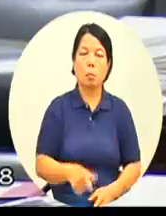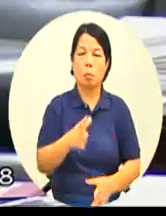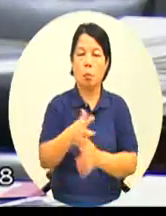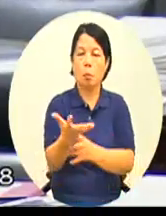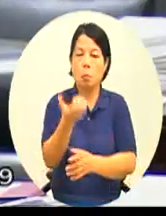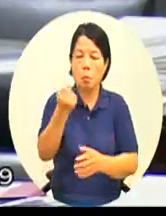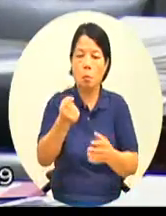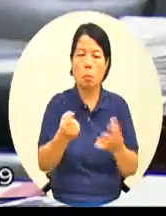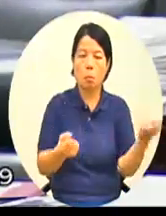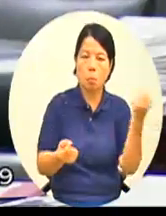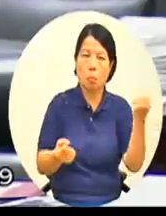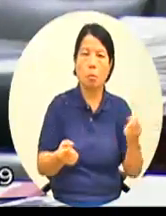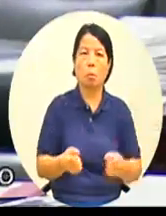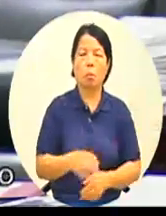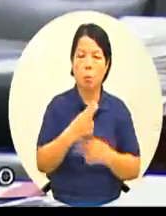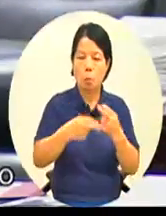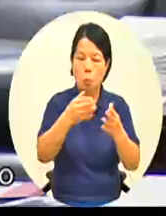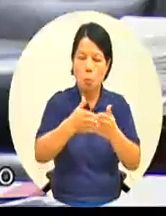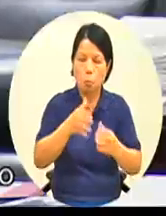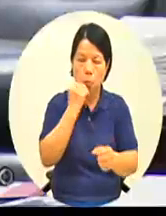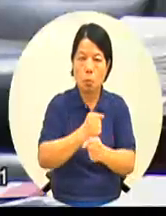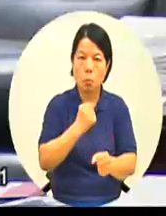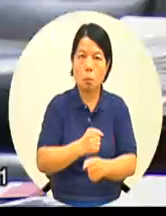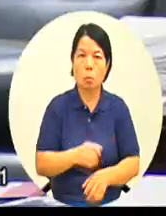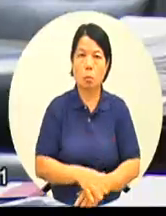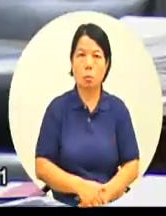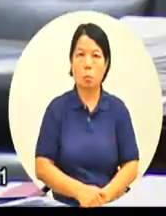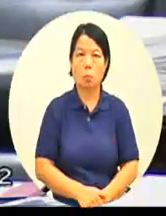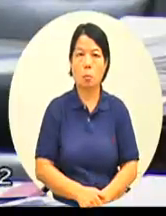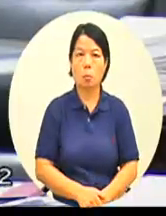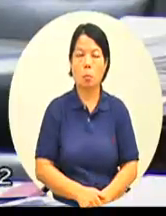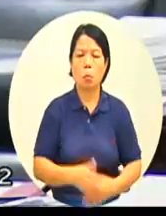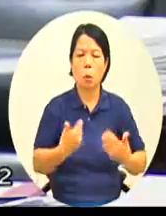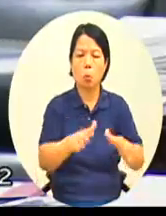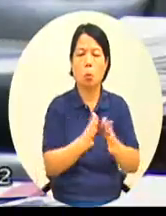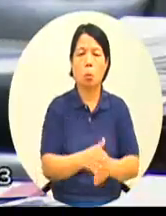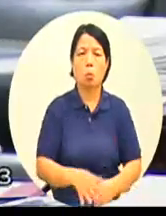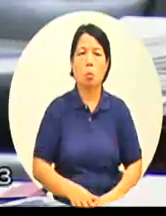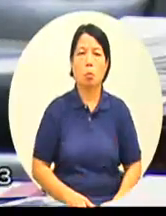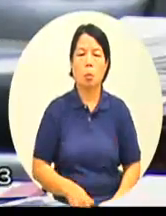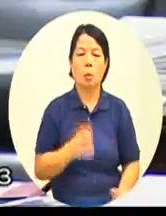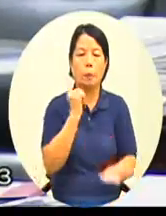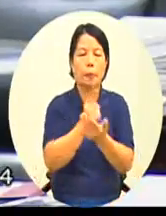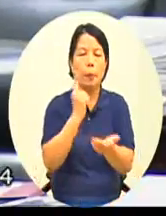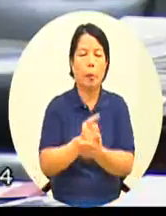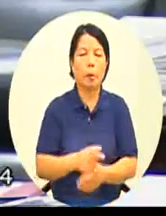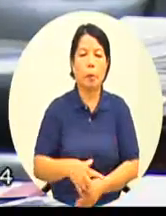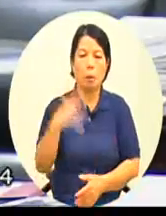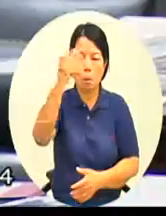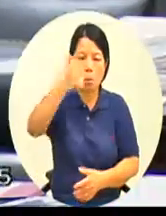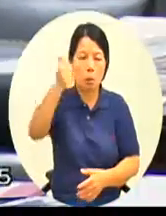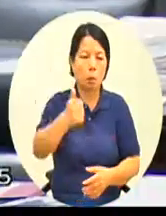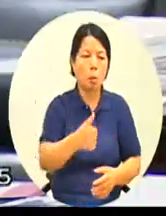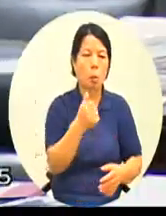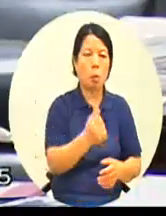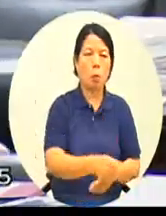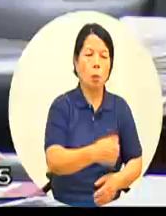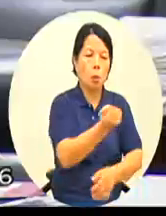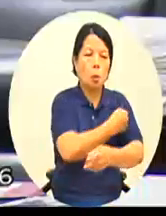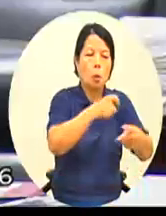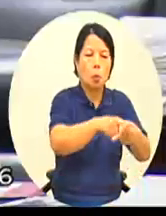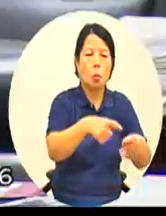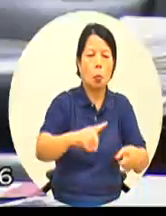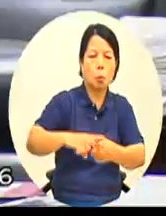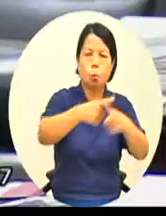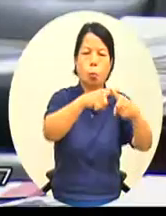之下，你要怎么去做这样的一个？不要免得到时候来每次都是劳资纠纷，啊，你哪不赢，我哪不赢，而且我觉得